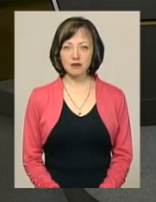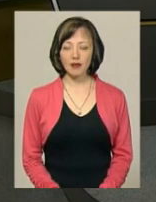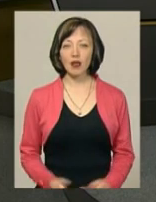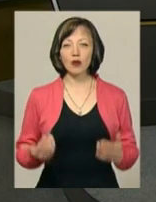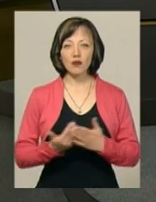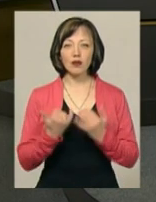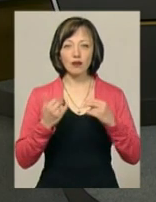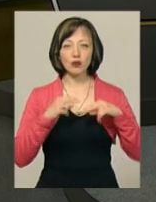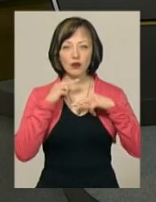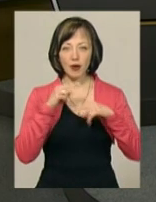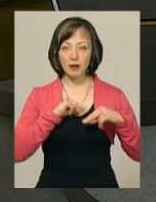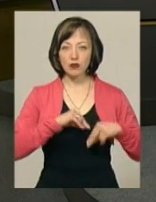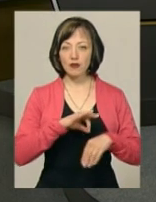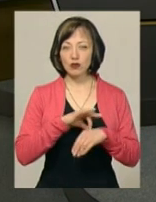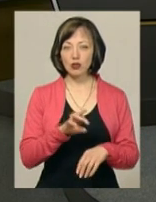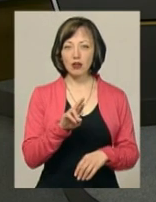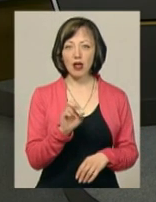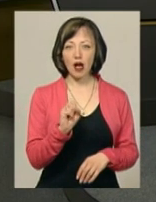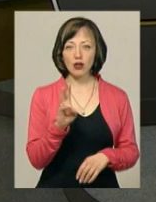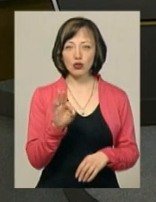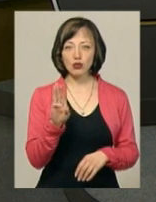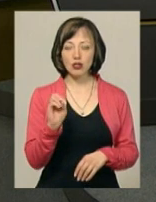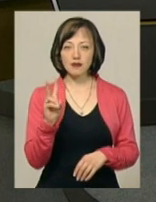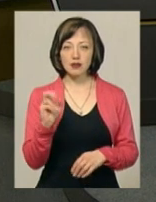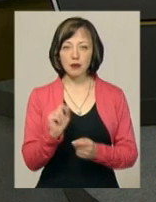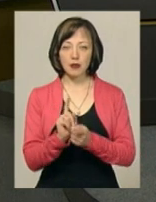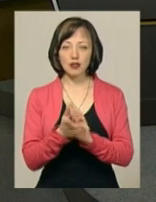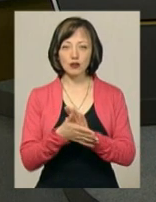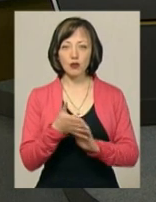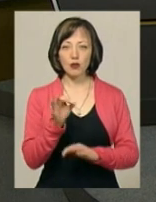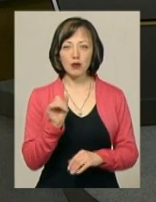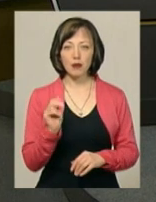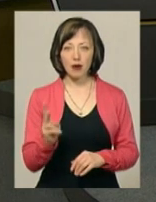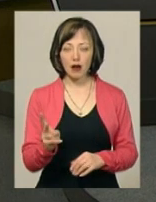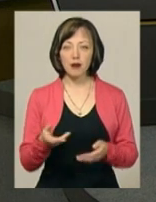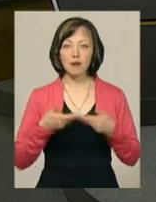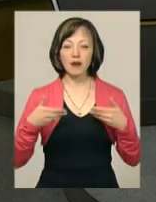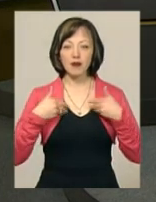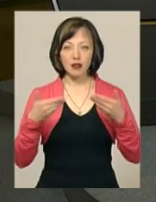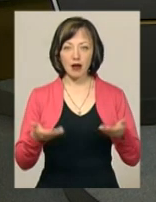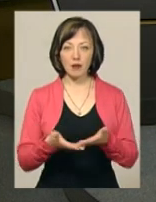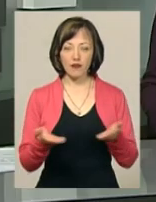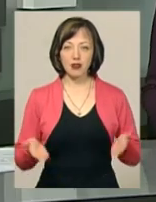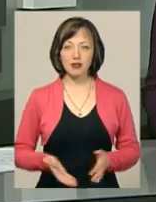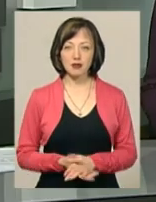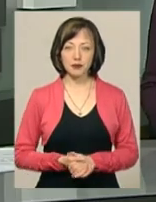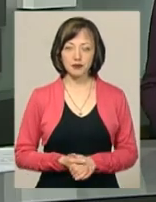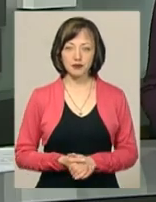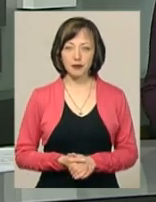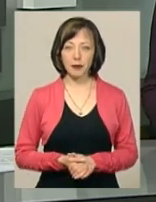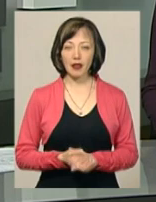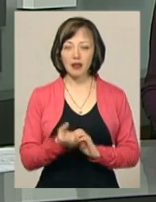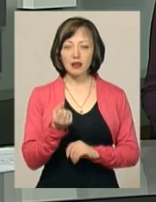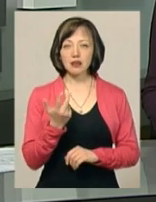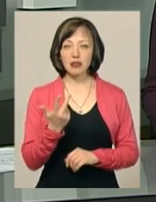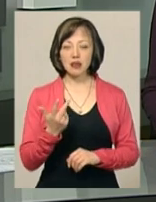Новини до вашої уваги. В студії працюють ведуча Ярослава Антошевська, перекладач на жестову мову Ольга Рибак. Ми вітаємо вас.